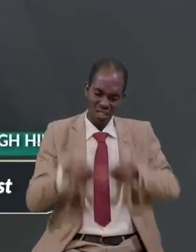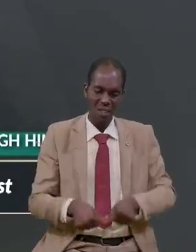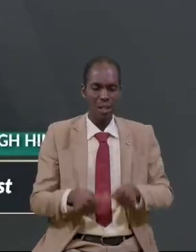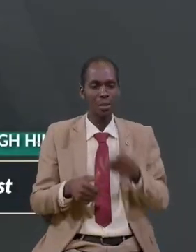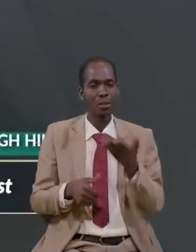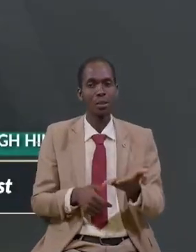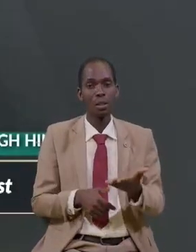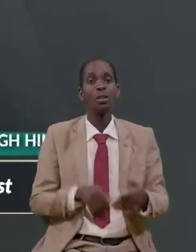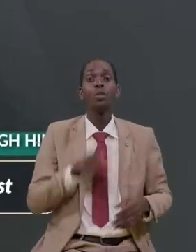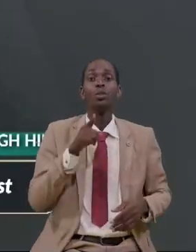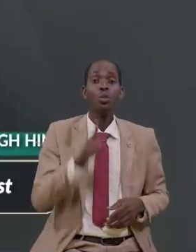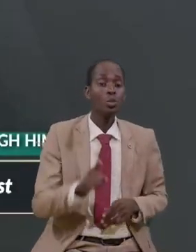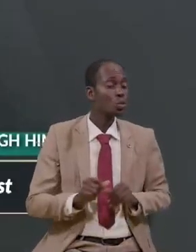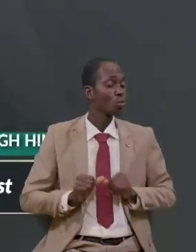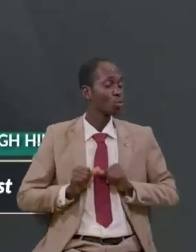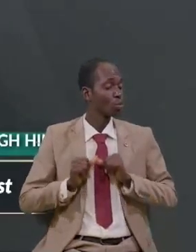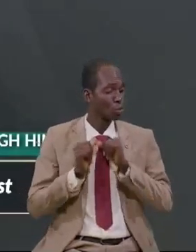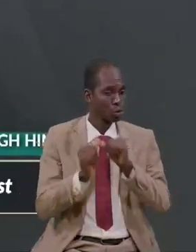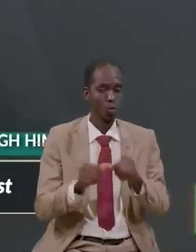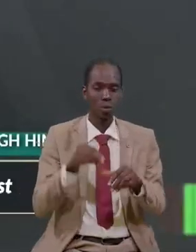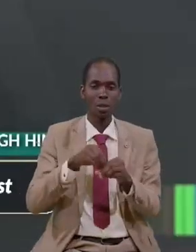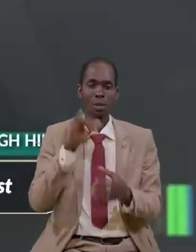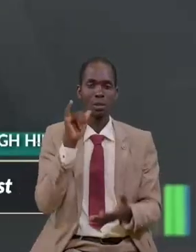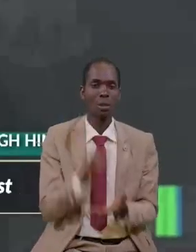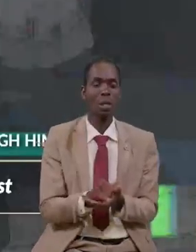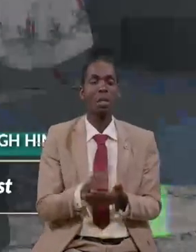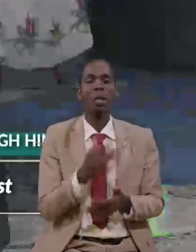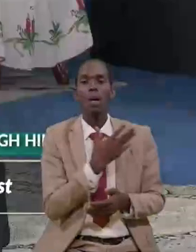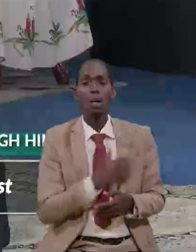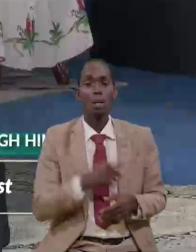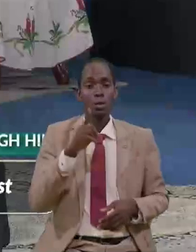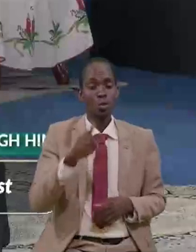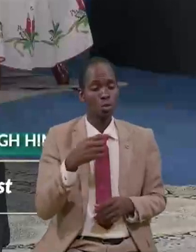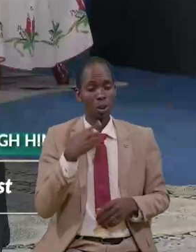Tu donnes ton coup là-bas.